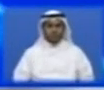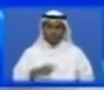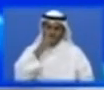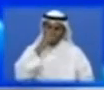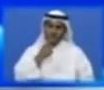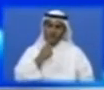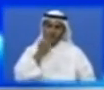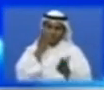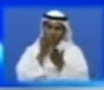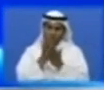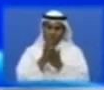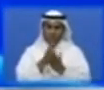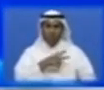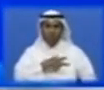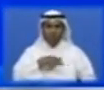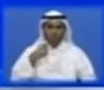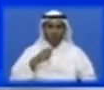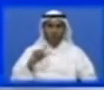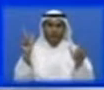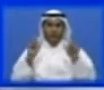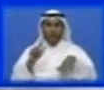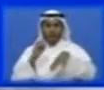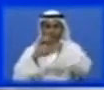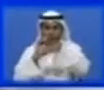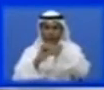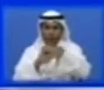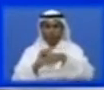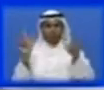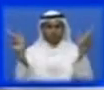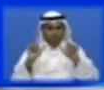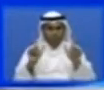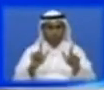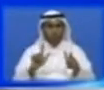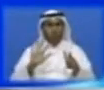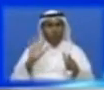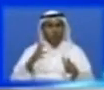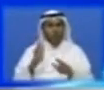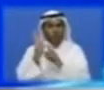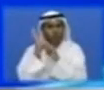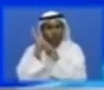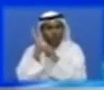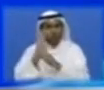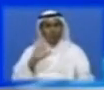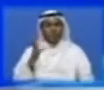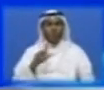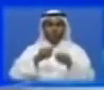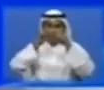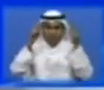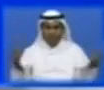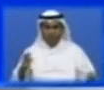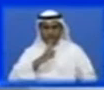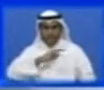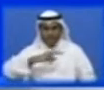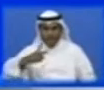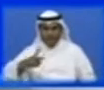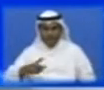الصدد جميع وسائل الاعلام الالتزام بقانون مؤكدا انها لن تتوانى عن تطبيقه تجاه اي مخالفه ترتكب في